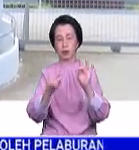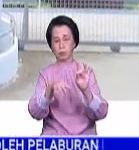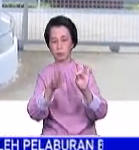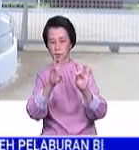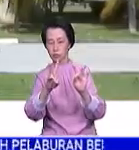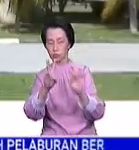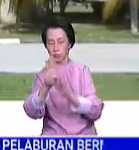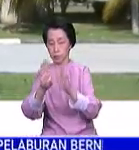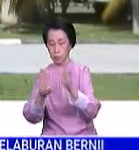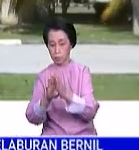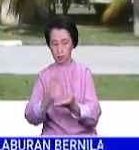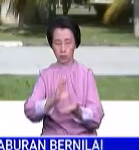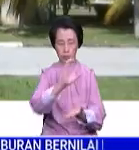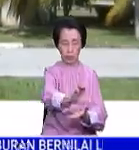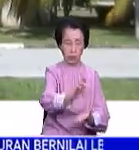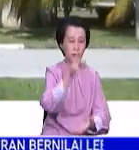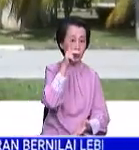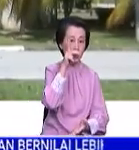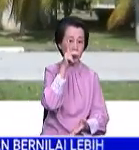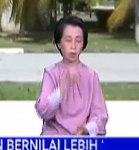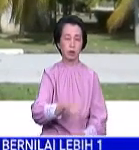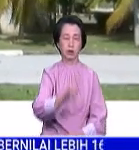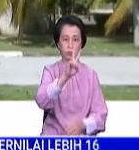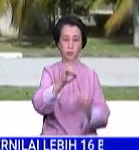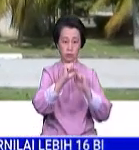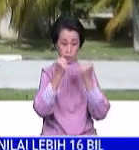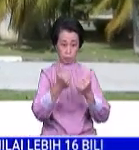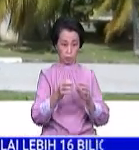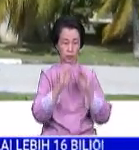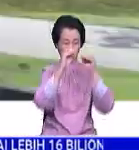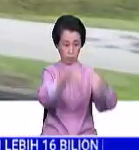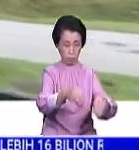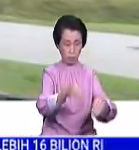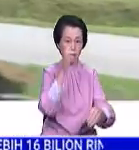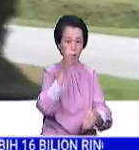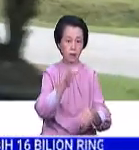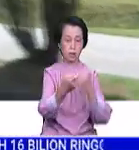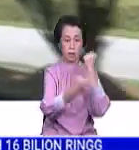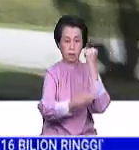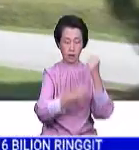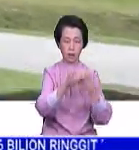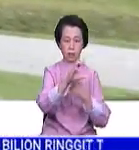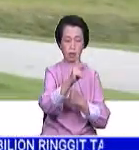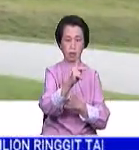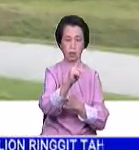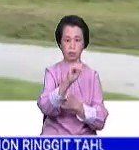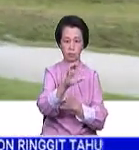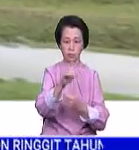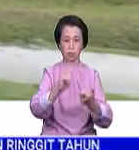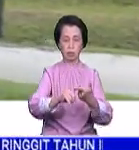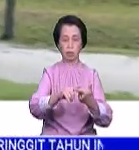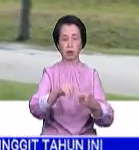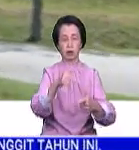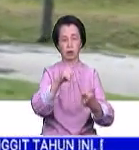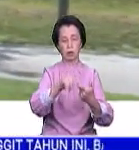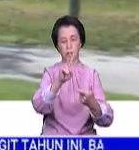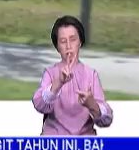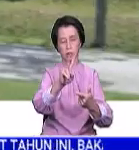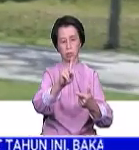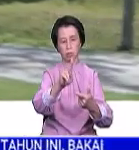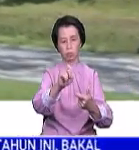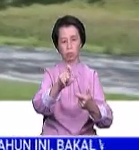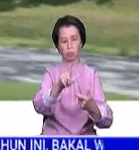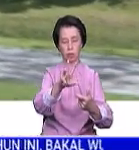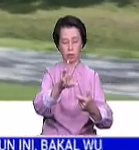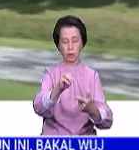8.705 bilion ringgit melibatkan pelaburan di Kedah. Dua syarikat akan melabur di Kedah Rubber City KRC, Padang Terap dan dua lagi di Kulim Hightech